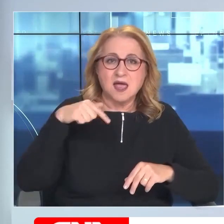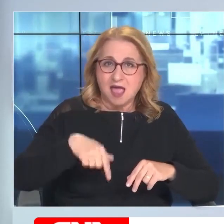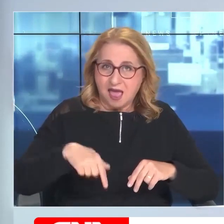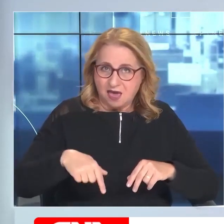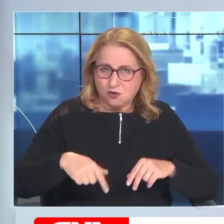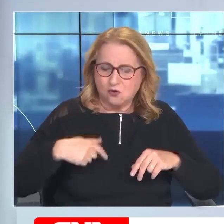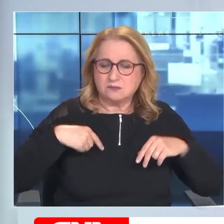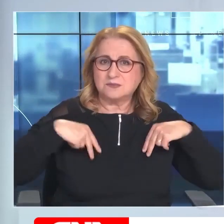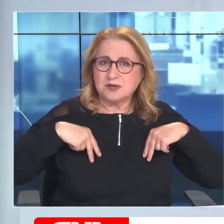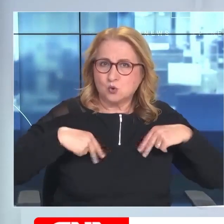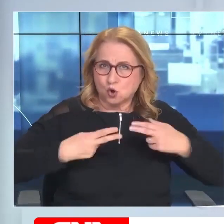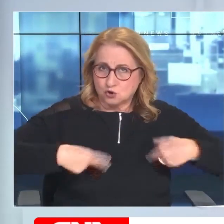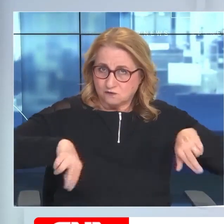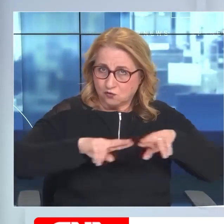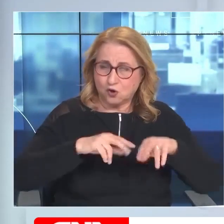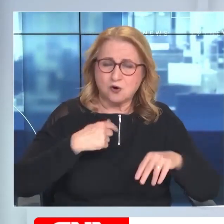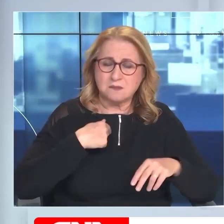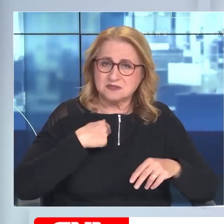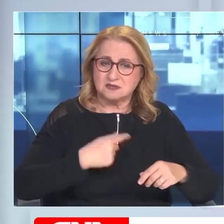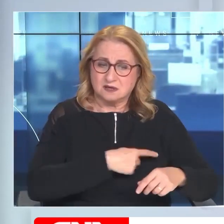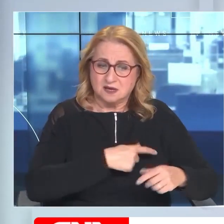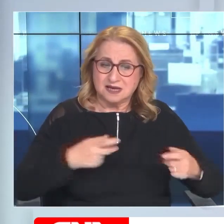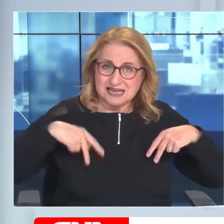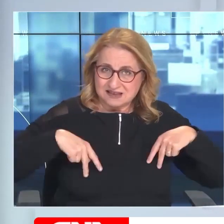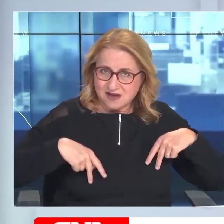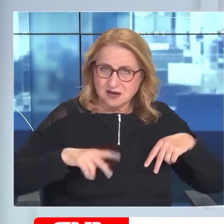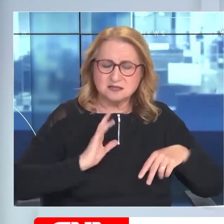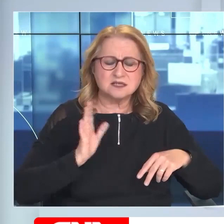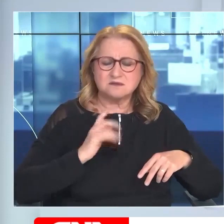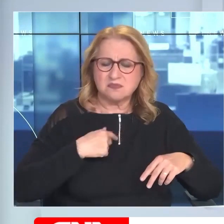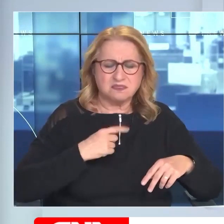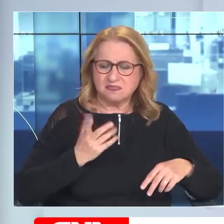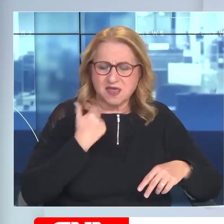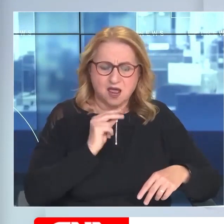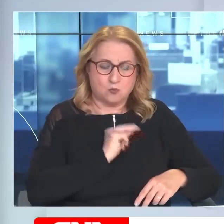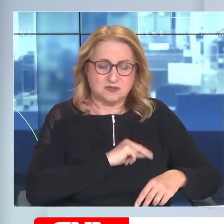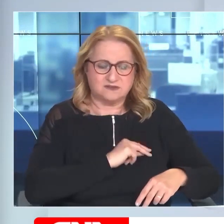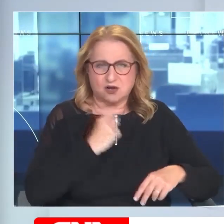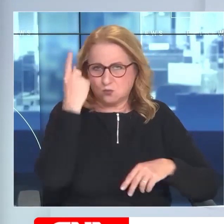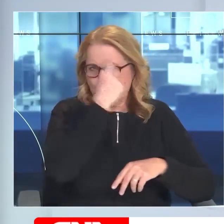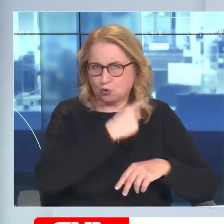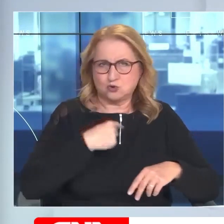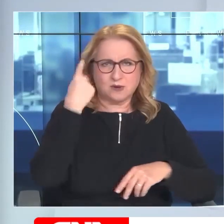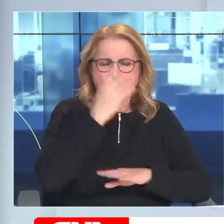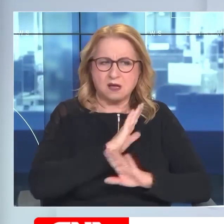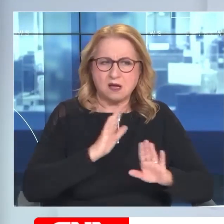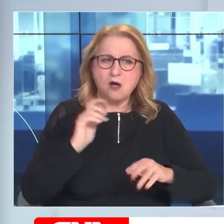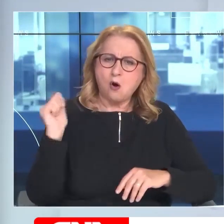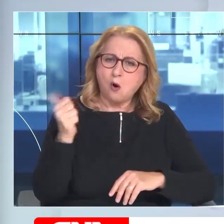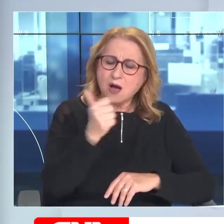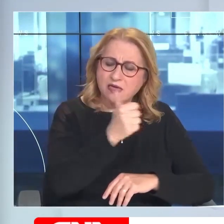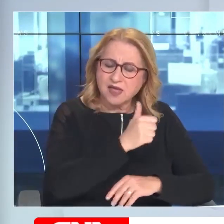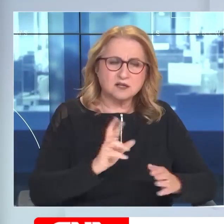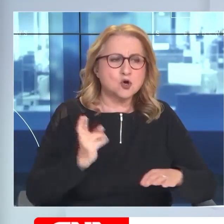με κανένα συμφέρον, καθένας στο ρόλο του. Και όλα αυτά αναδεικνύουν και τη διπλή